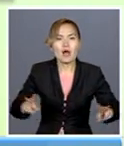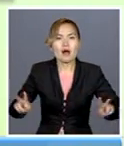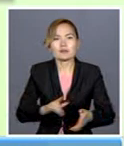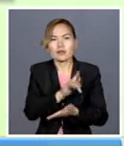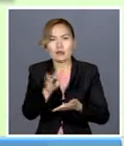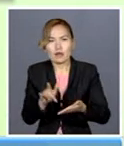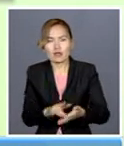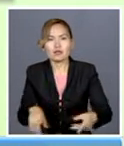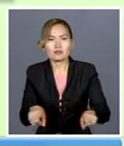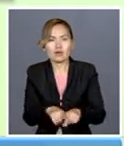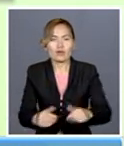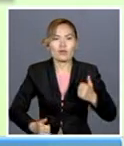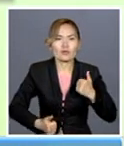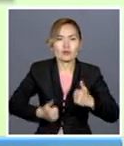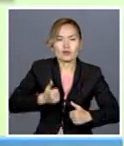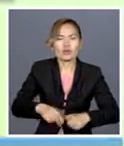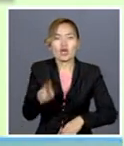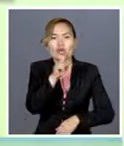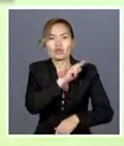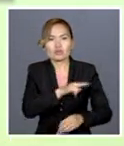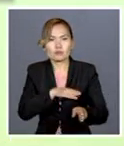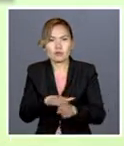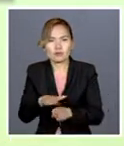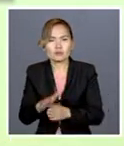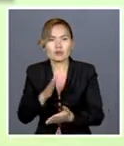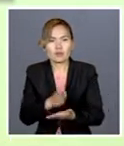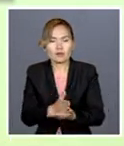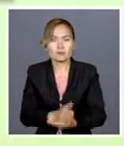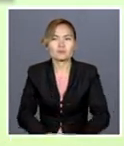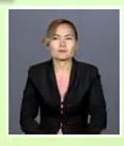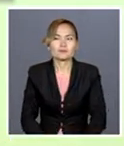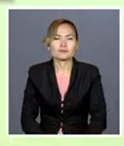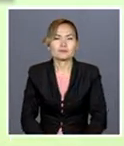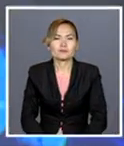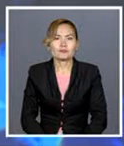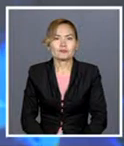осы жағдайға әсер ете алатын беделді өкілдердің көптігі. Мұның өзі жақсы жетістік.